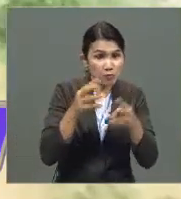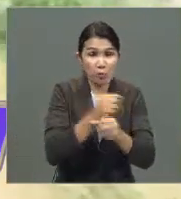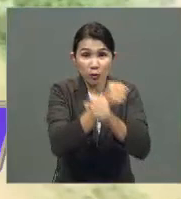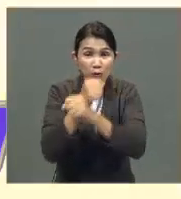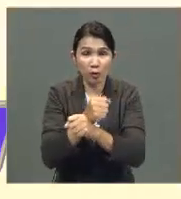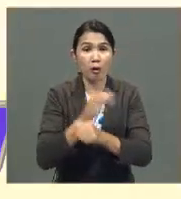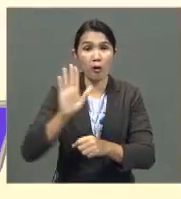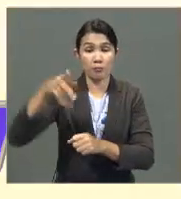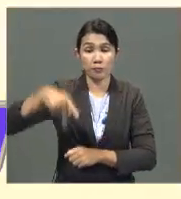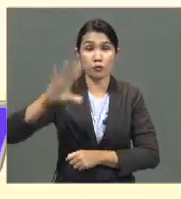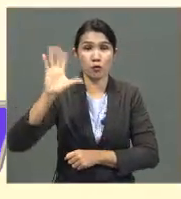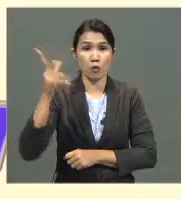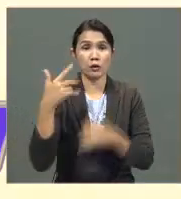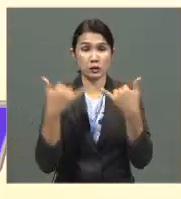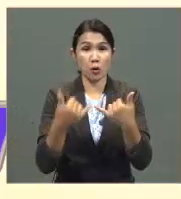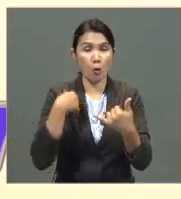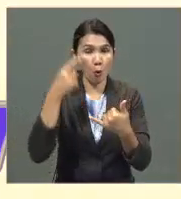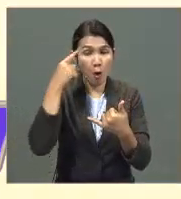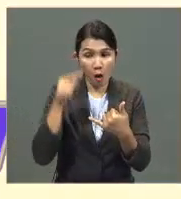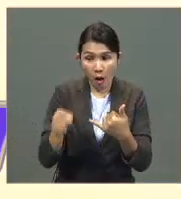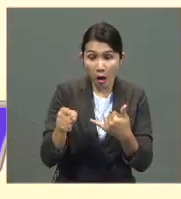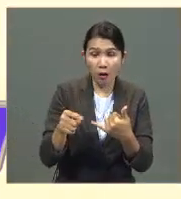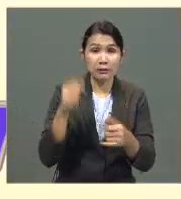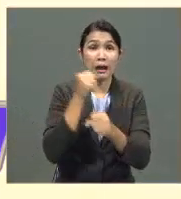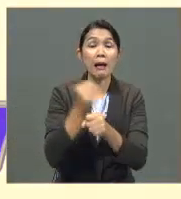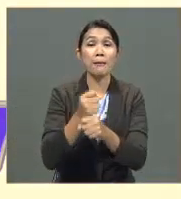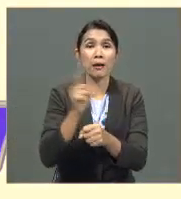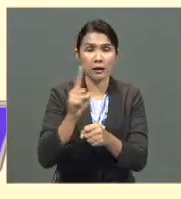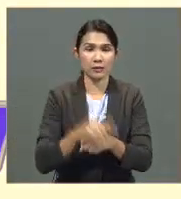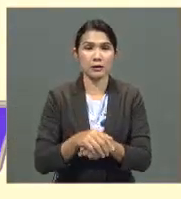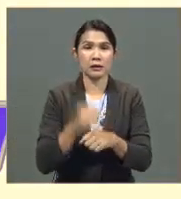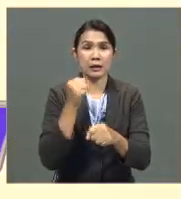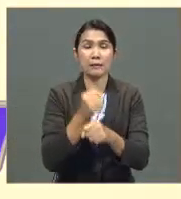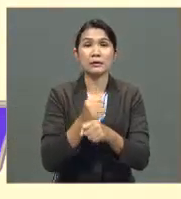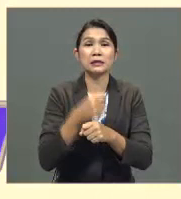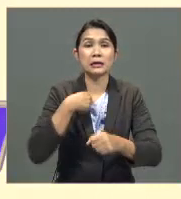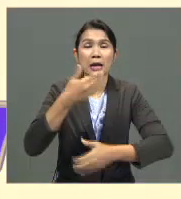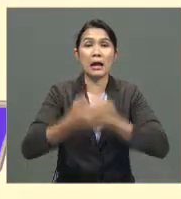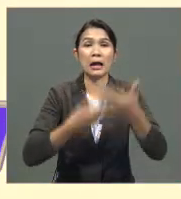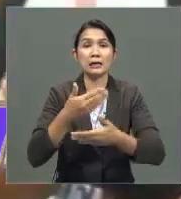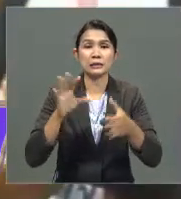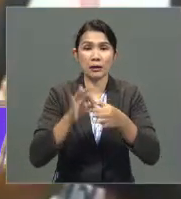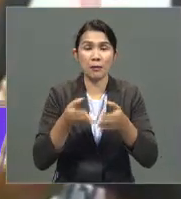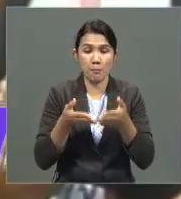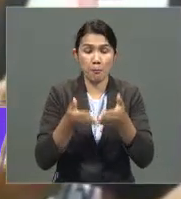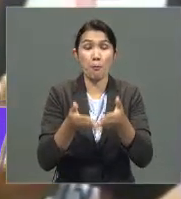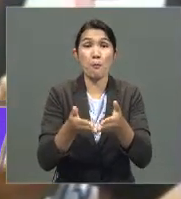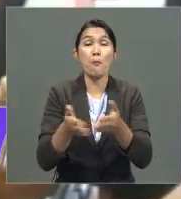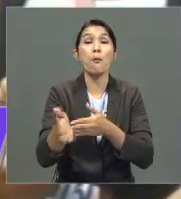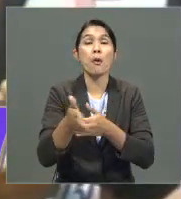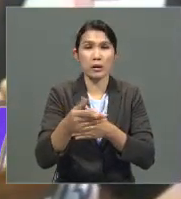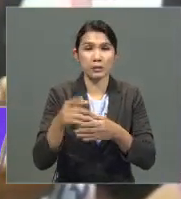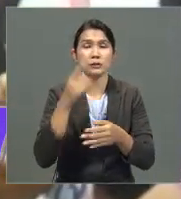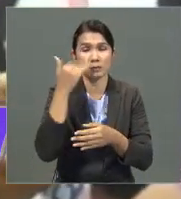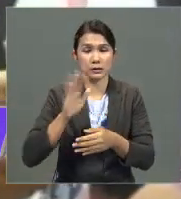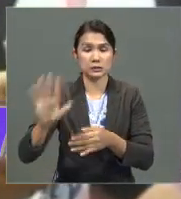ประชาชนได้ฉวยโอกาศในช่วงนี้เองนะครับทำหรือว่าทำมาหากินในส่วนของด้านการประมงซึ่งเป็นจะ